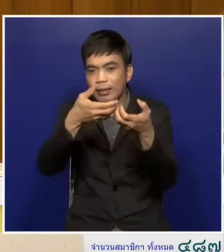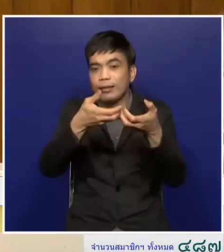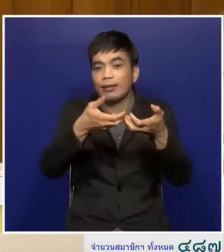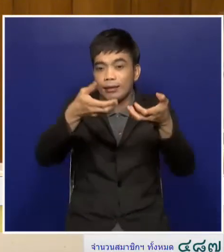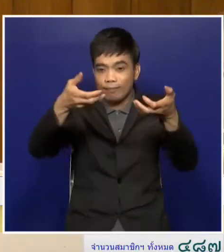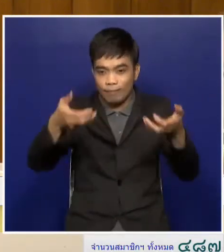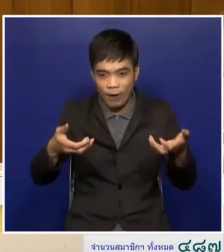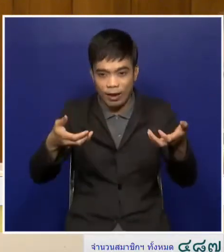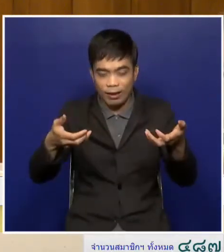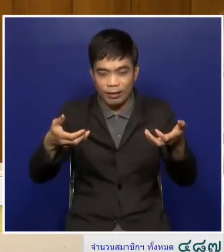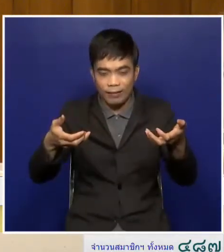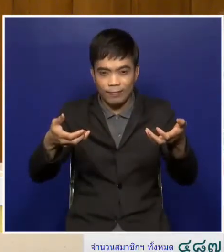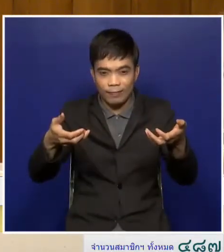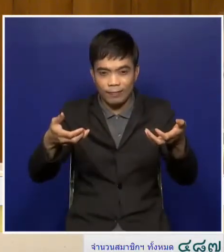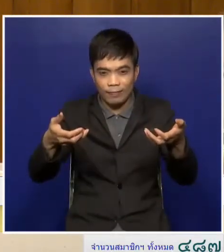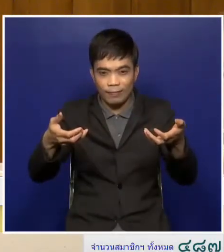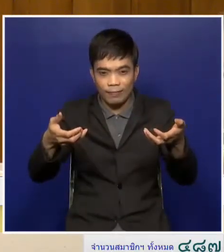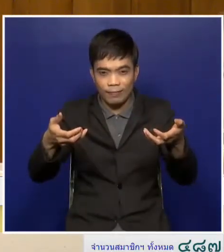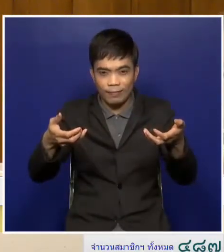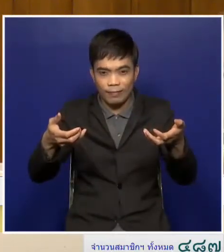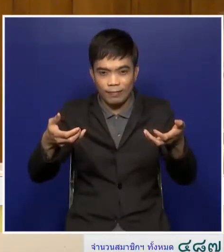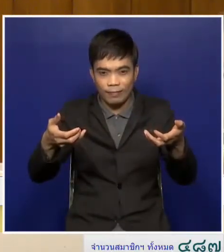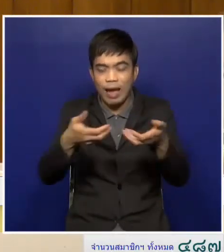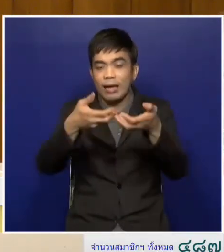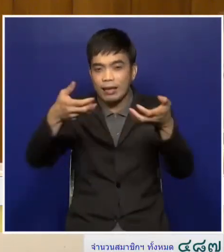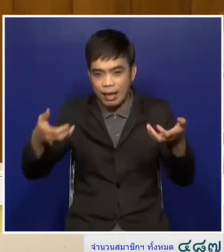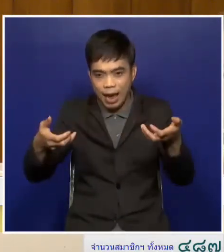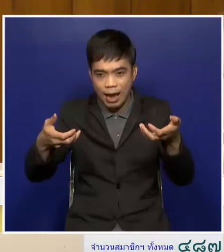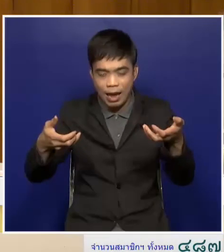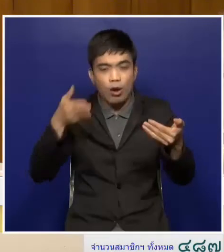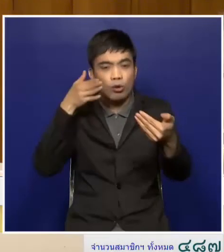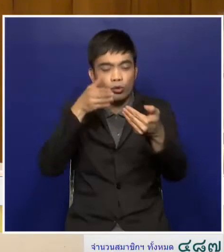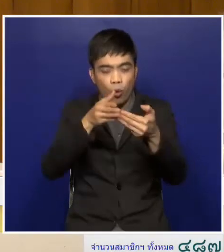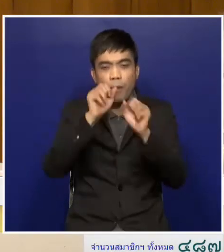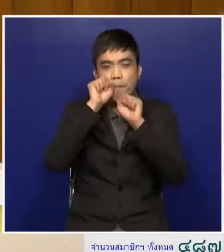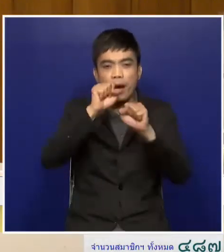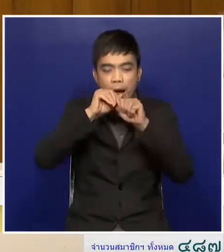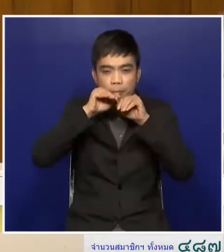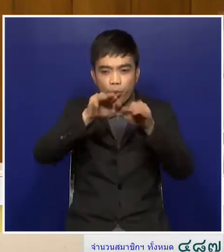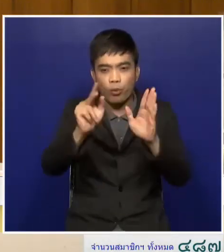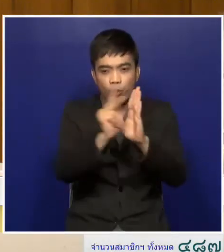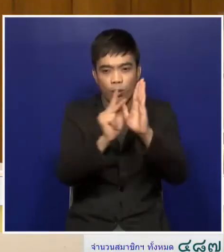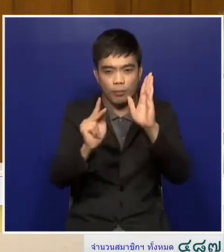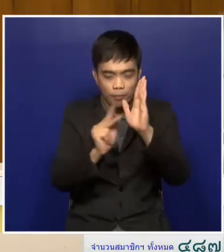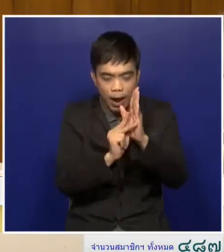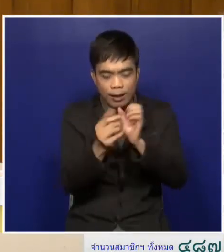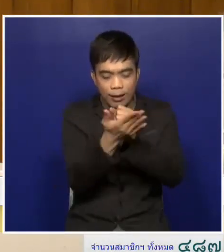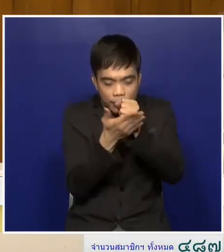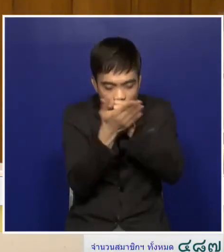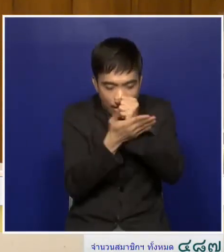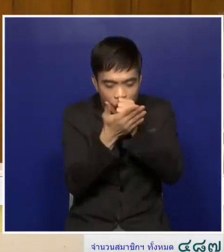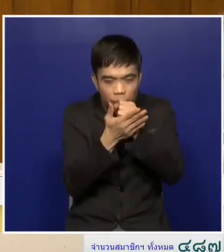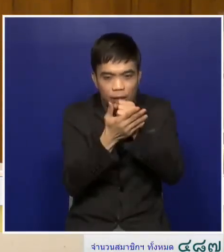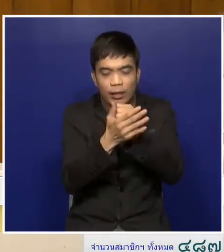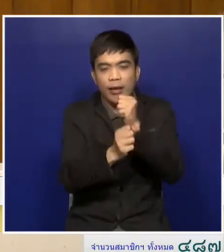ประกาศของคณะกรรมการยาเสรจติดให้โทษประสอ 2562